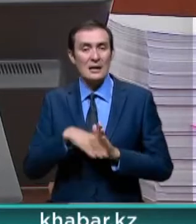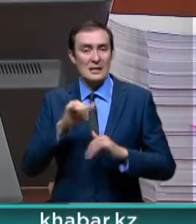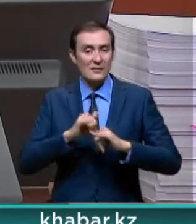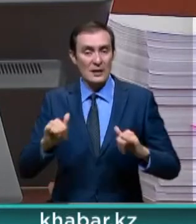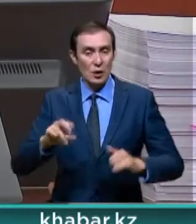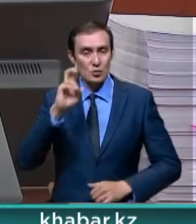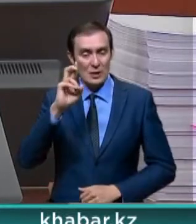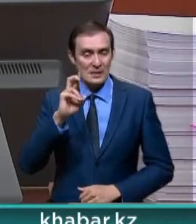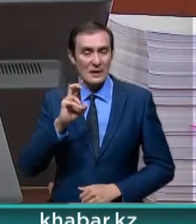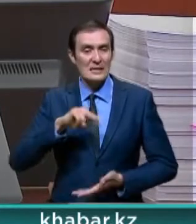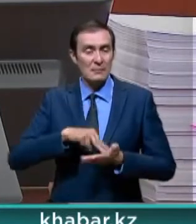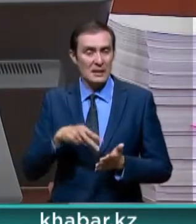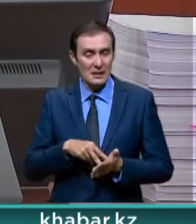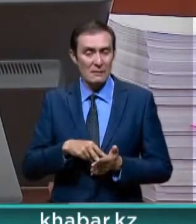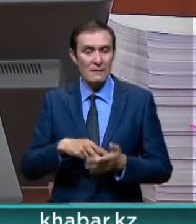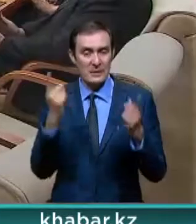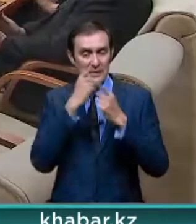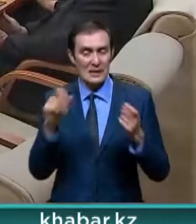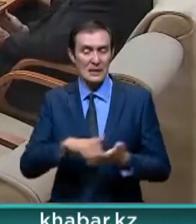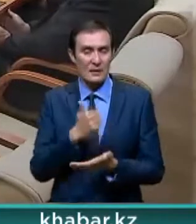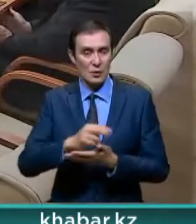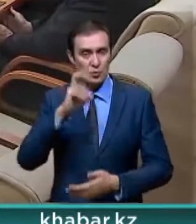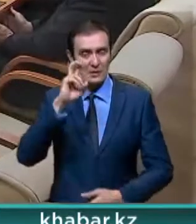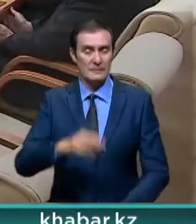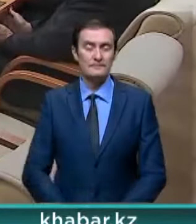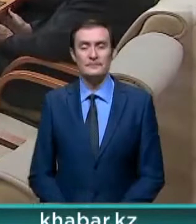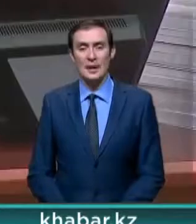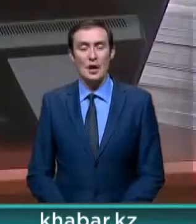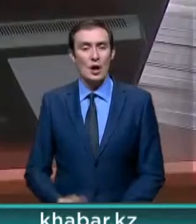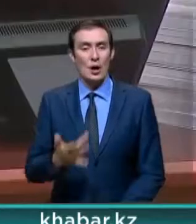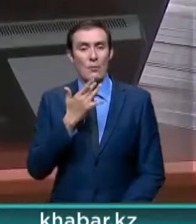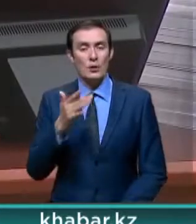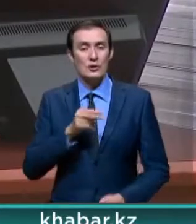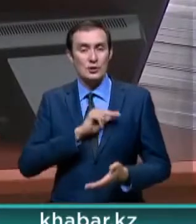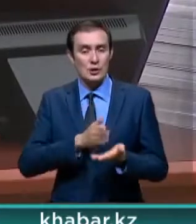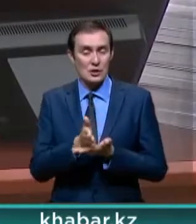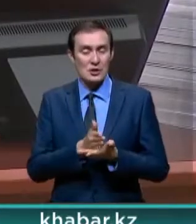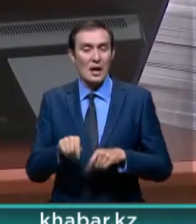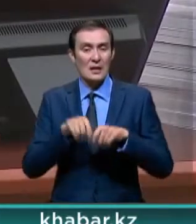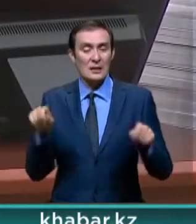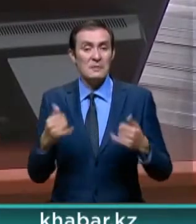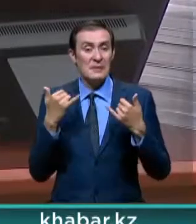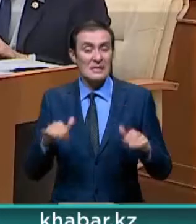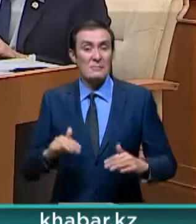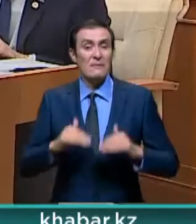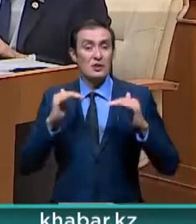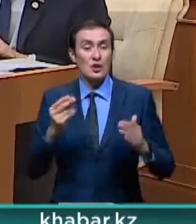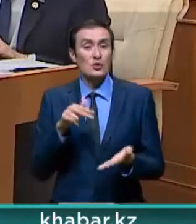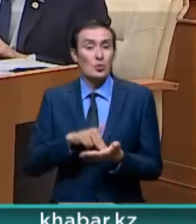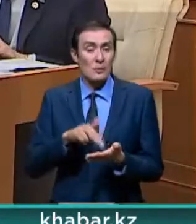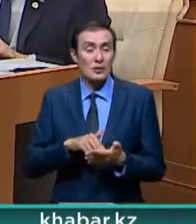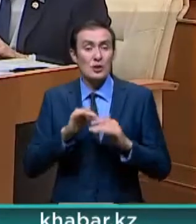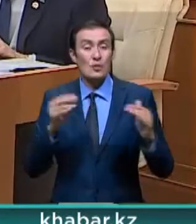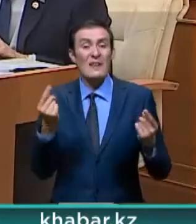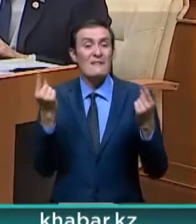страны, намеченной в послании президента Казахстана. Политический сезон открыт на фоне беспрецедентного повышения цен и